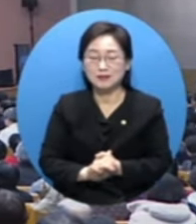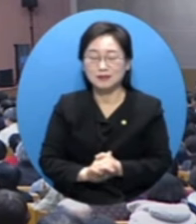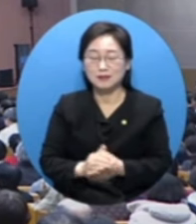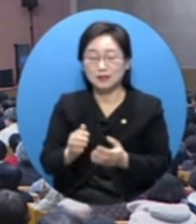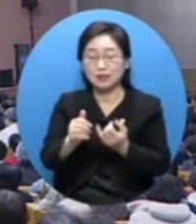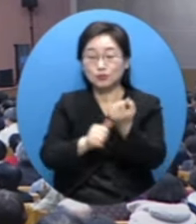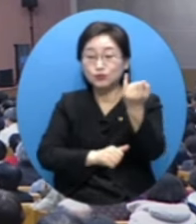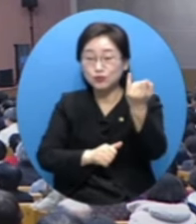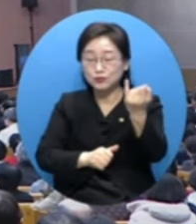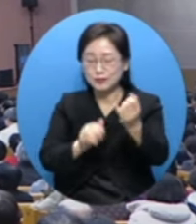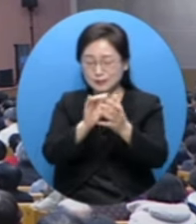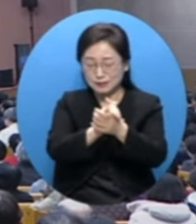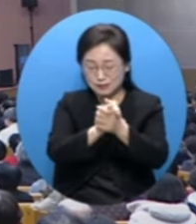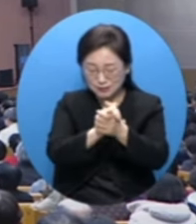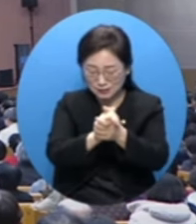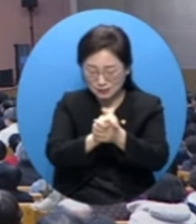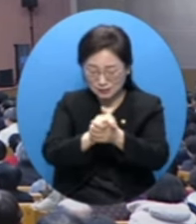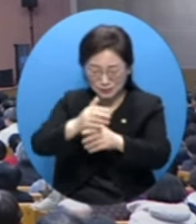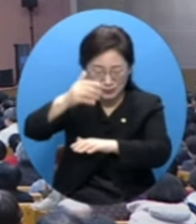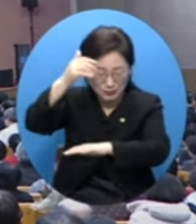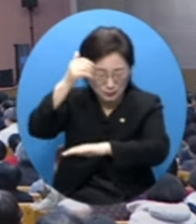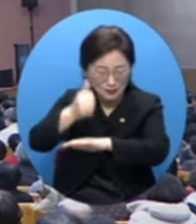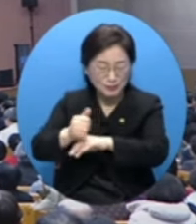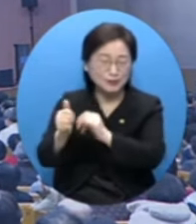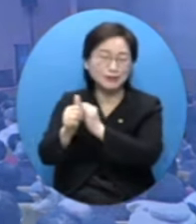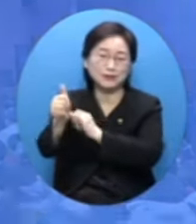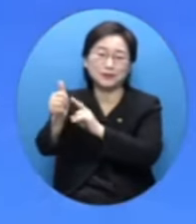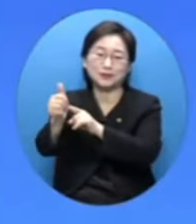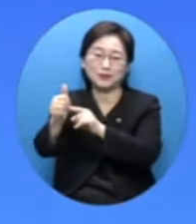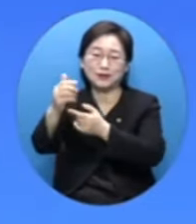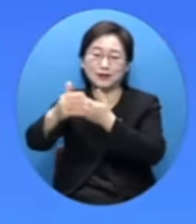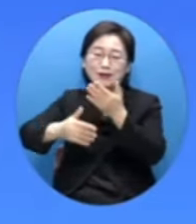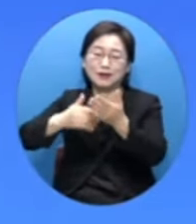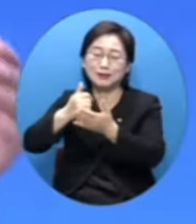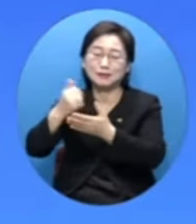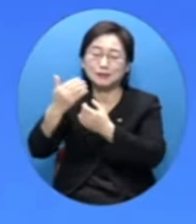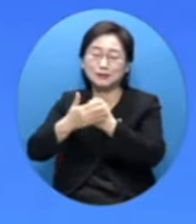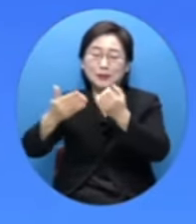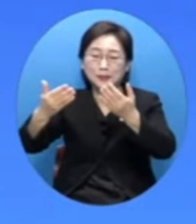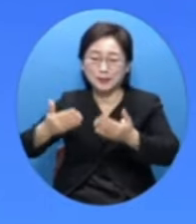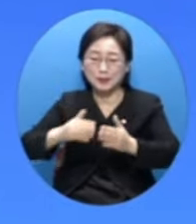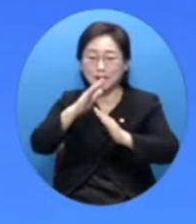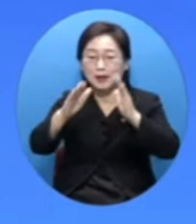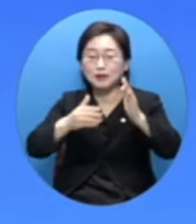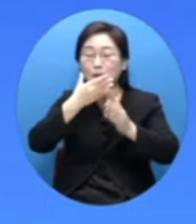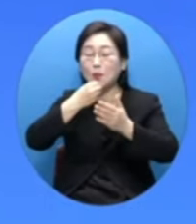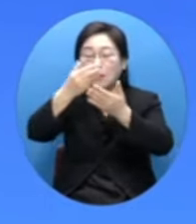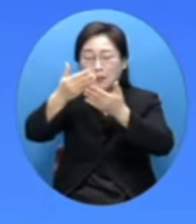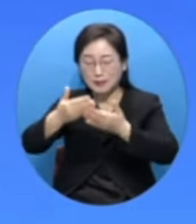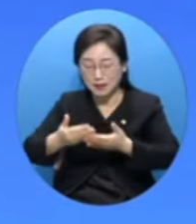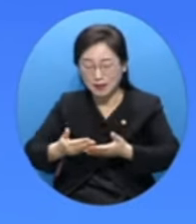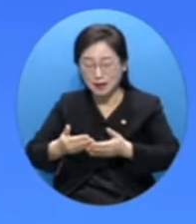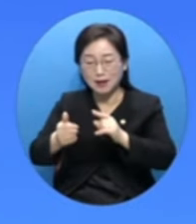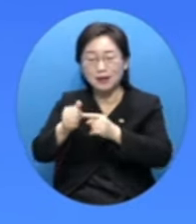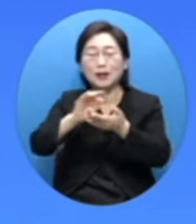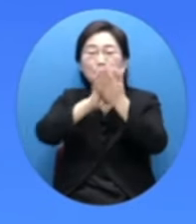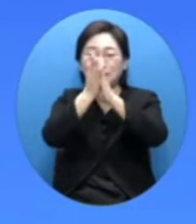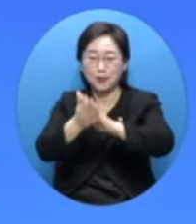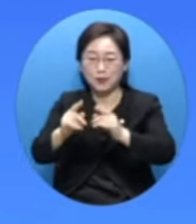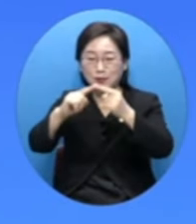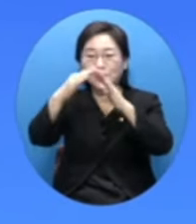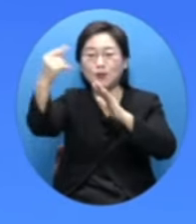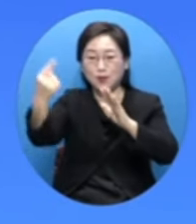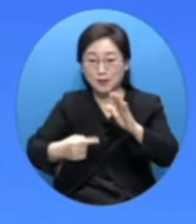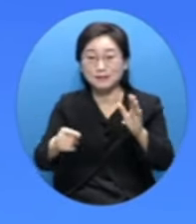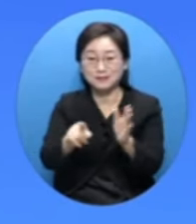부인의 기도 때문에 남편이 하나님의 은혜 가운데 있게 되고 가정이 복을 받는다는 깨닫고 결국 변화가 돼서 교회 나오게 될 줄로